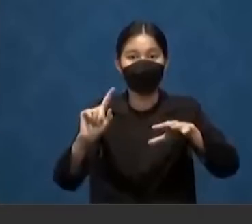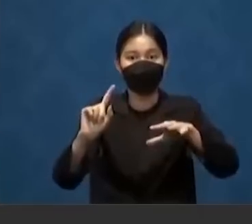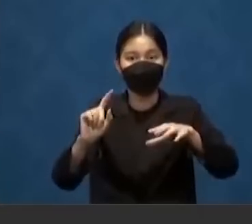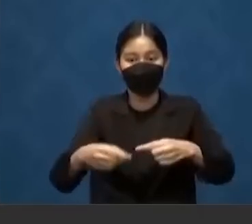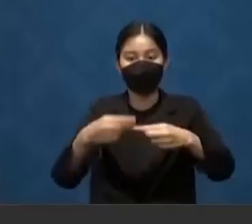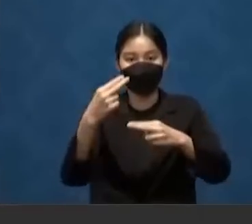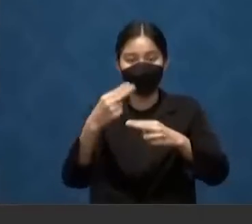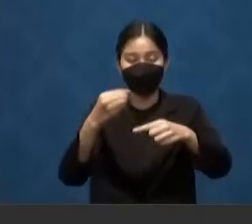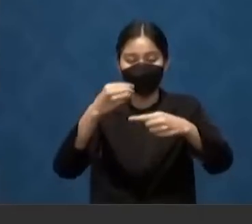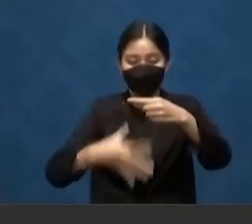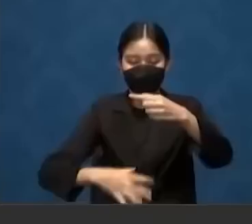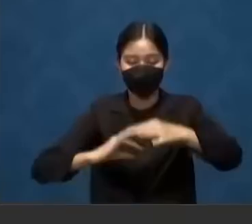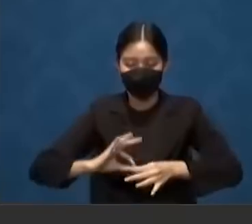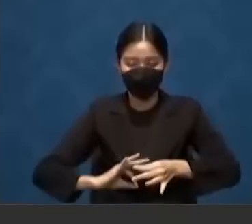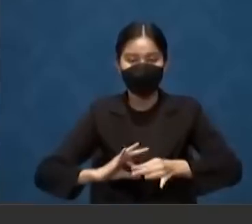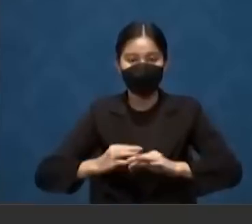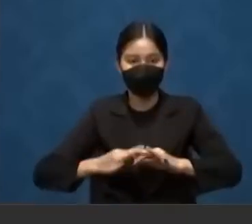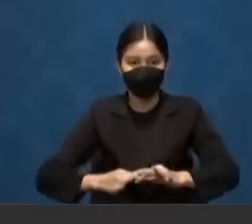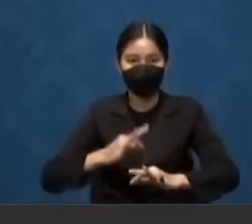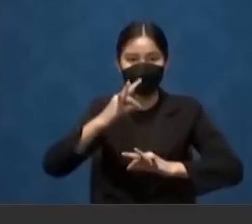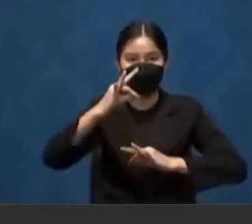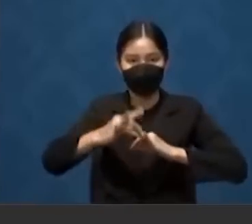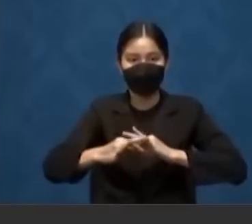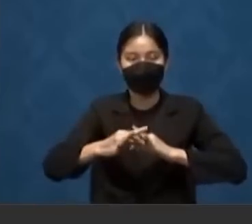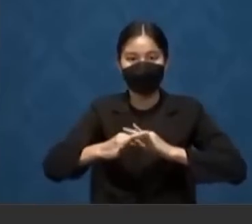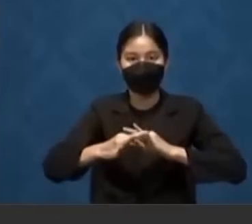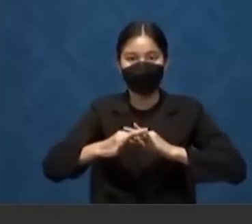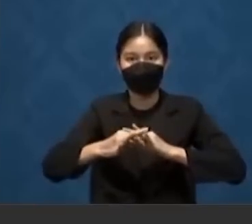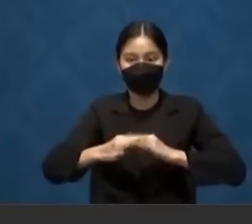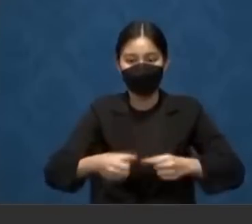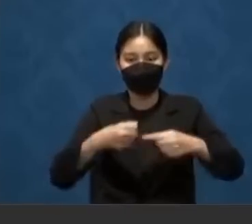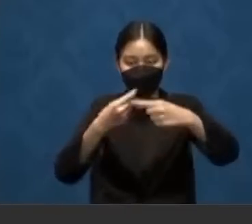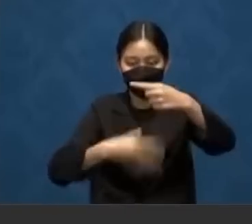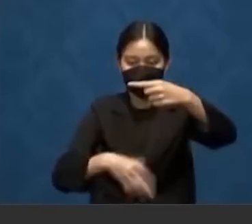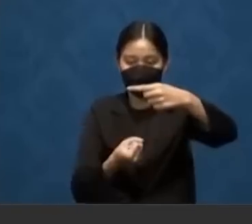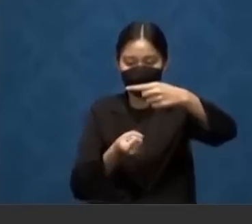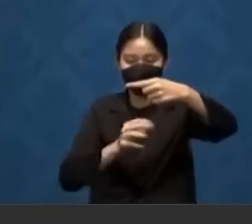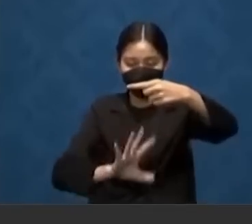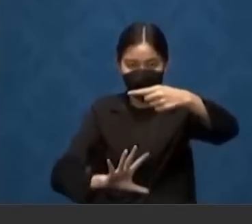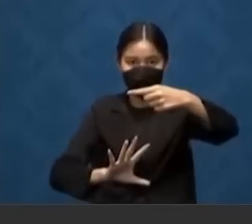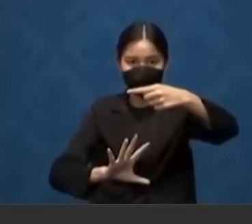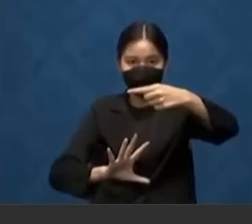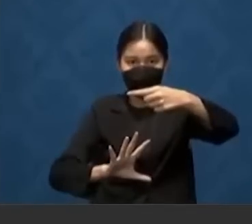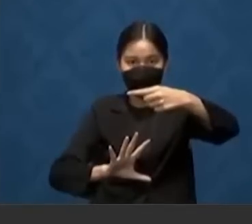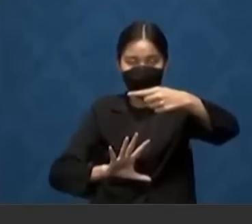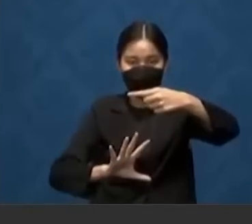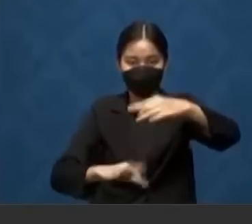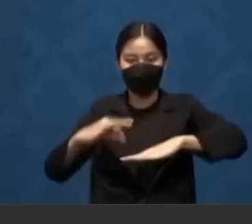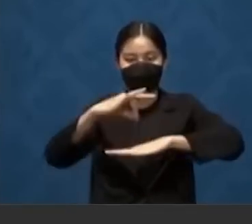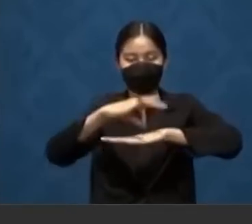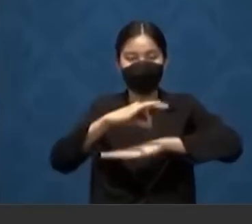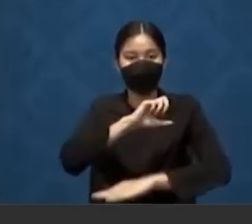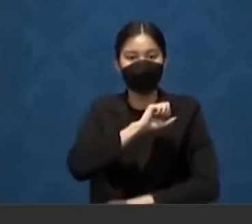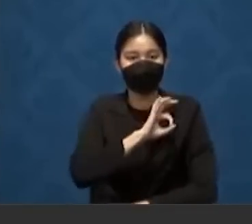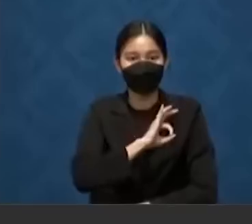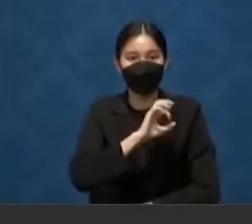ผู้มีชื่อลำดับถัดไปในบชีรายชื่อของพัก รวมพลัง ลำดับที่ 15ขึ้มาเป็นส